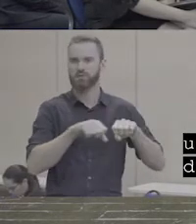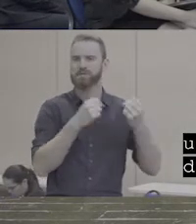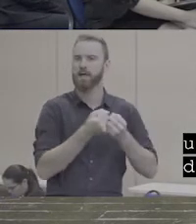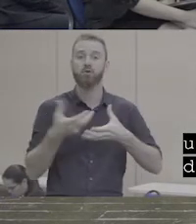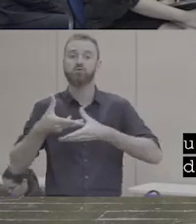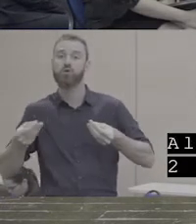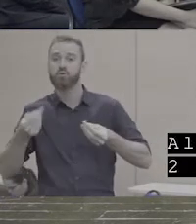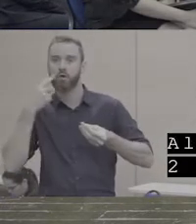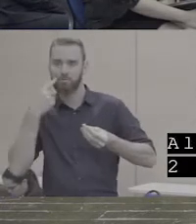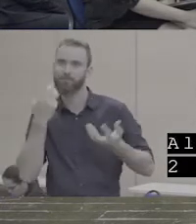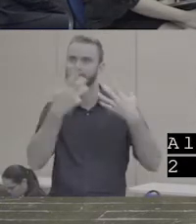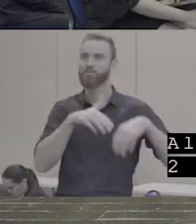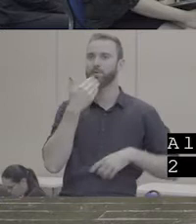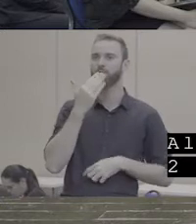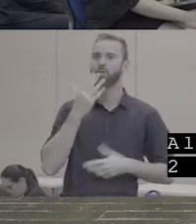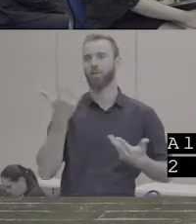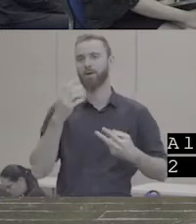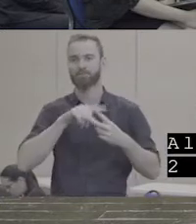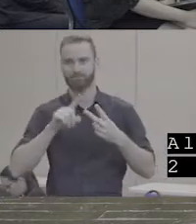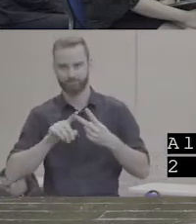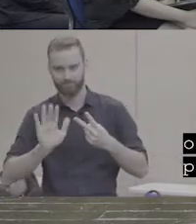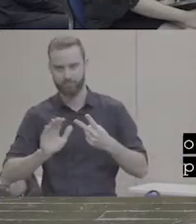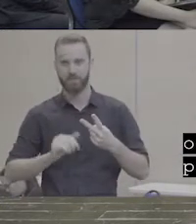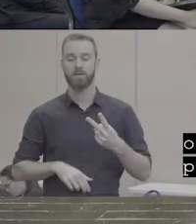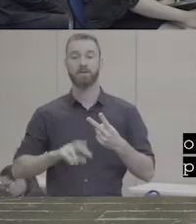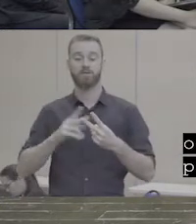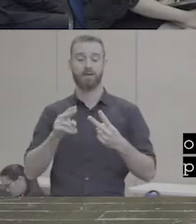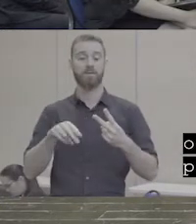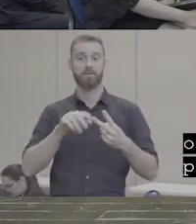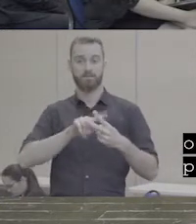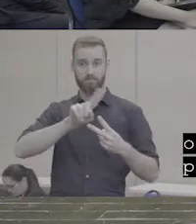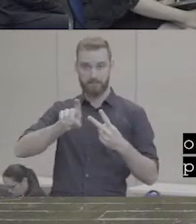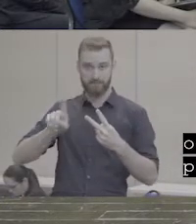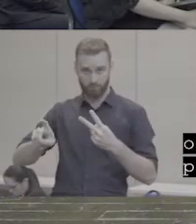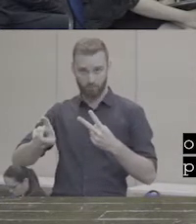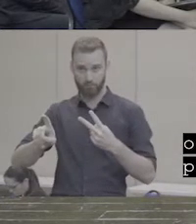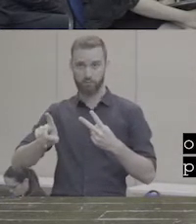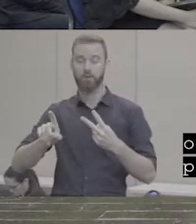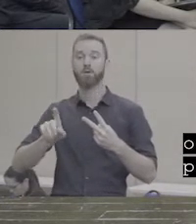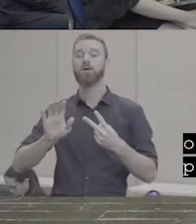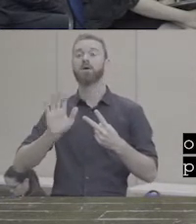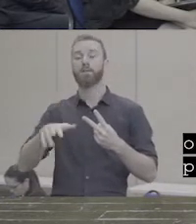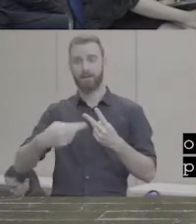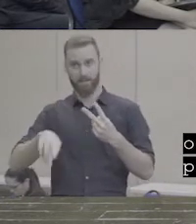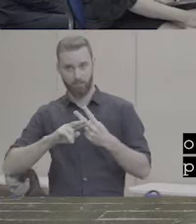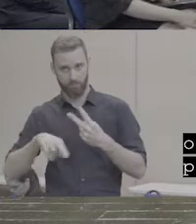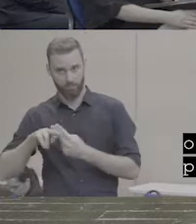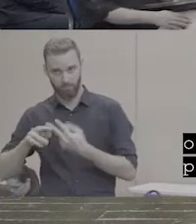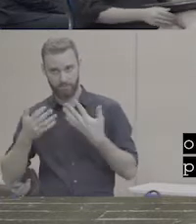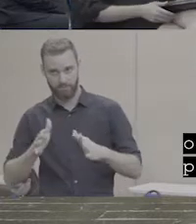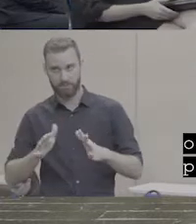social? Alors, après avoir répondu à ces 2 questions, là, on va avoir justement comme le 20 minutes où vous allez